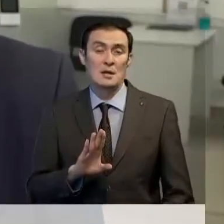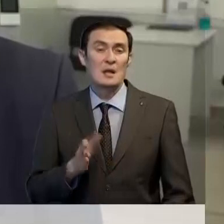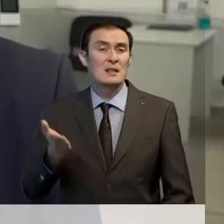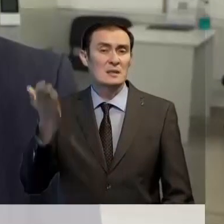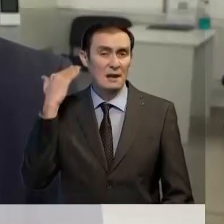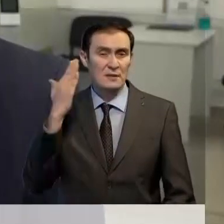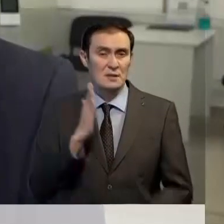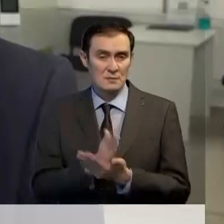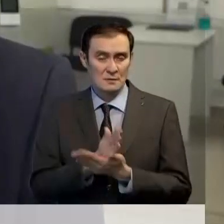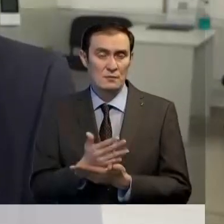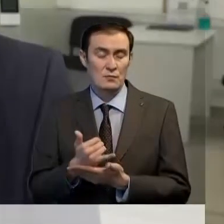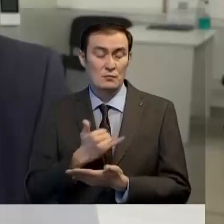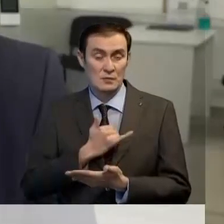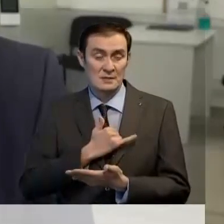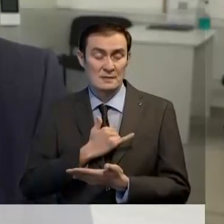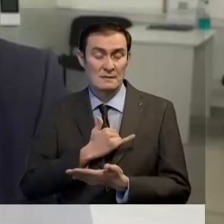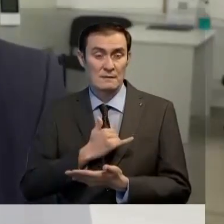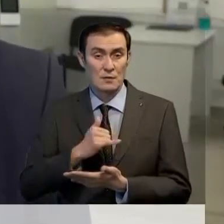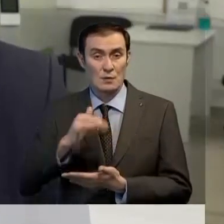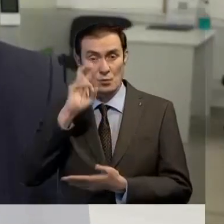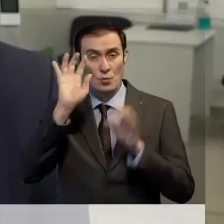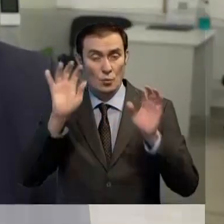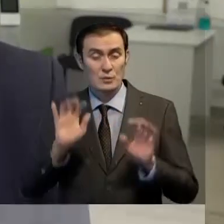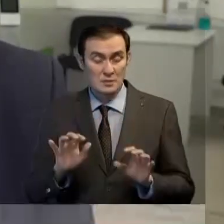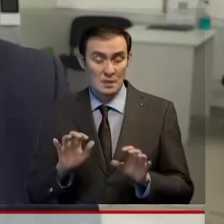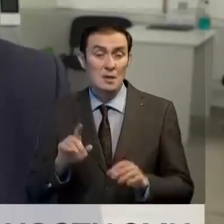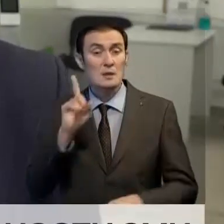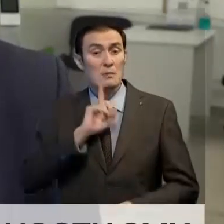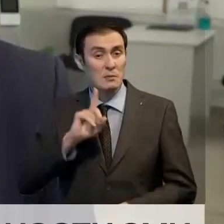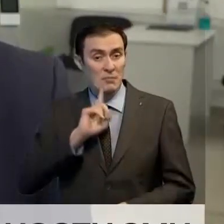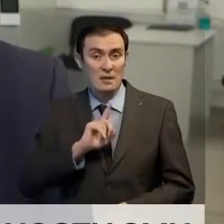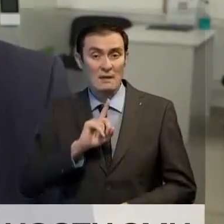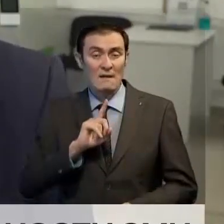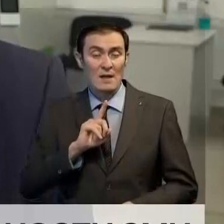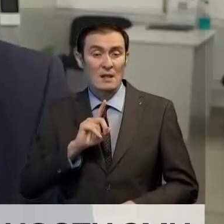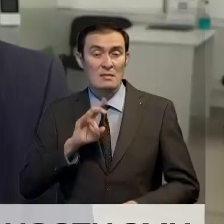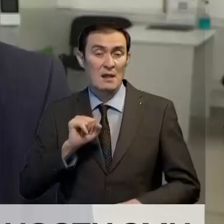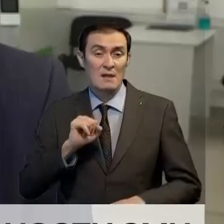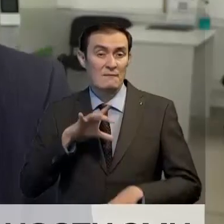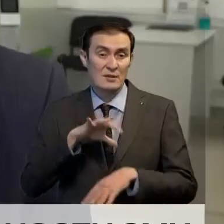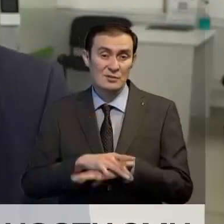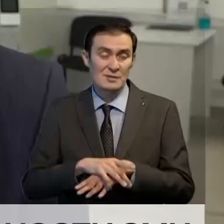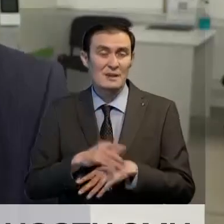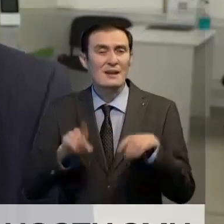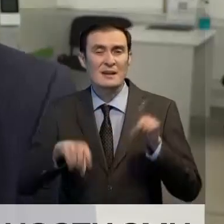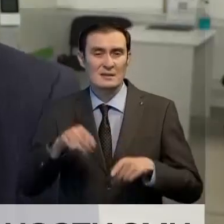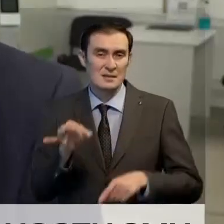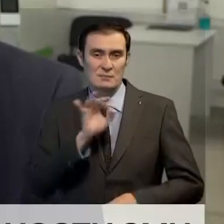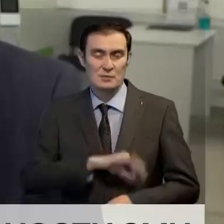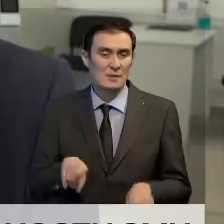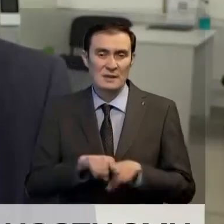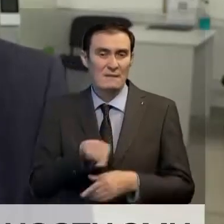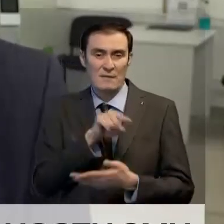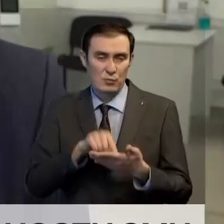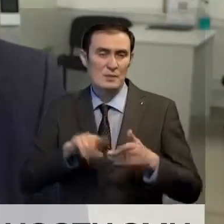давнее присутствие в особенной части Уголовного кодекса, тем не менее на практике представлено достаточно редко. То есть данные